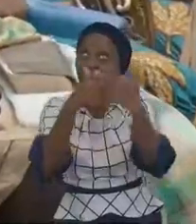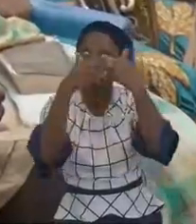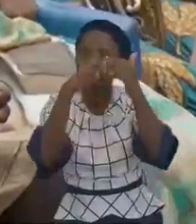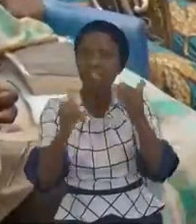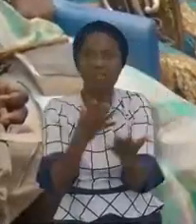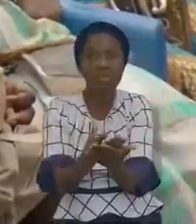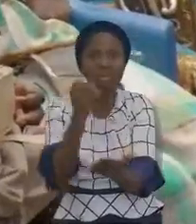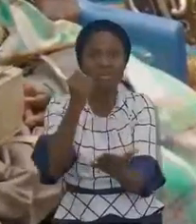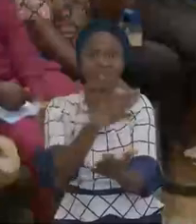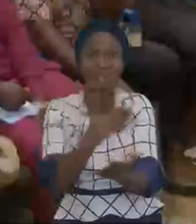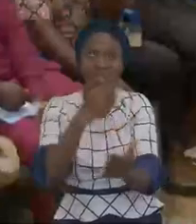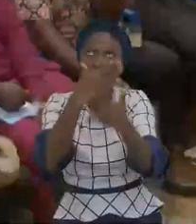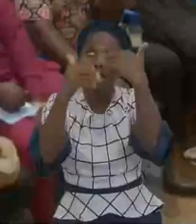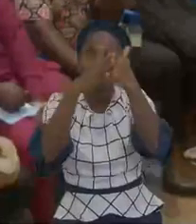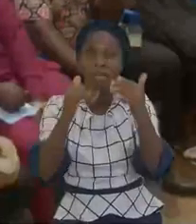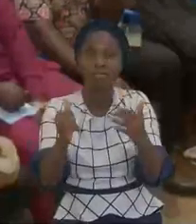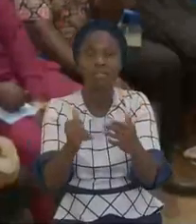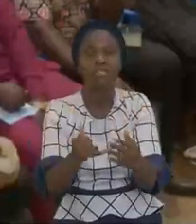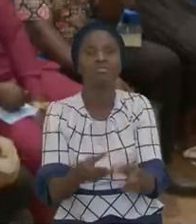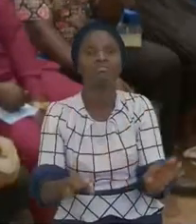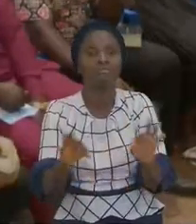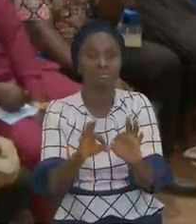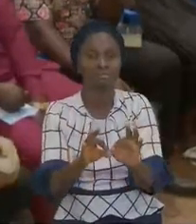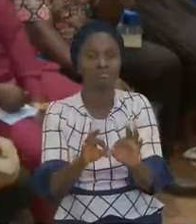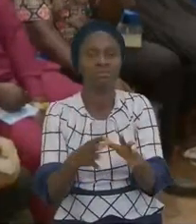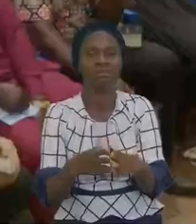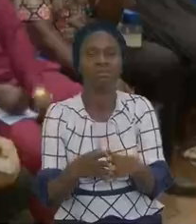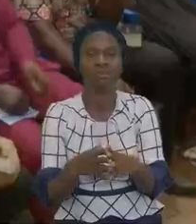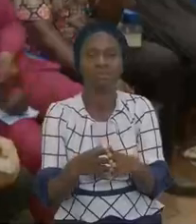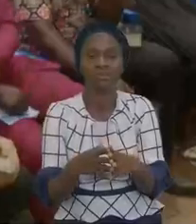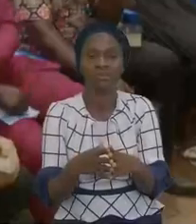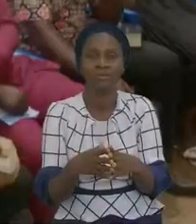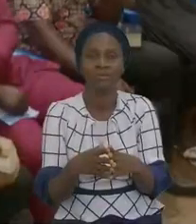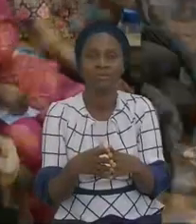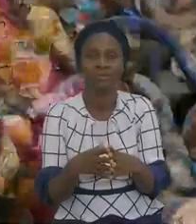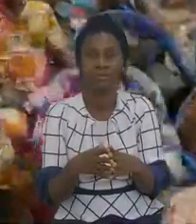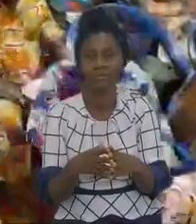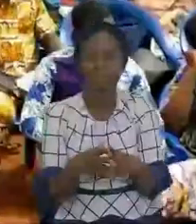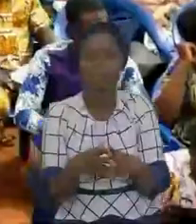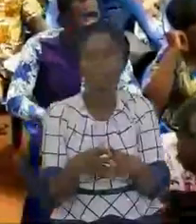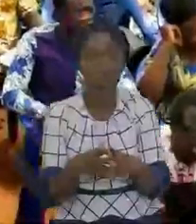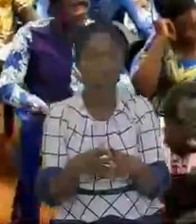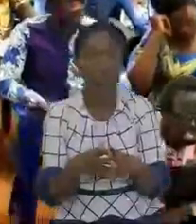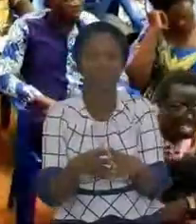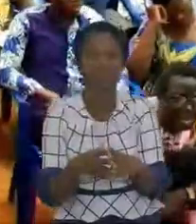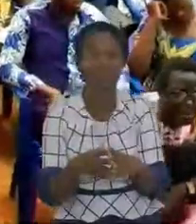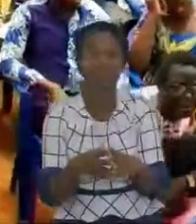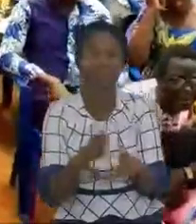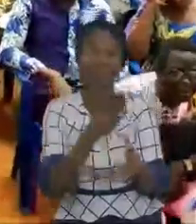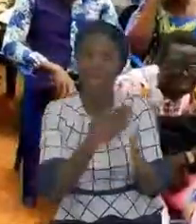céleste. Et et tu